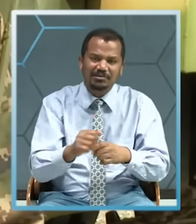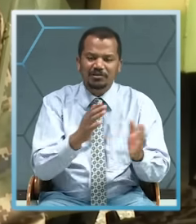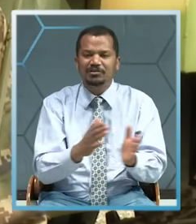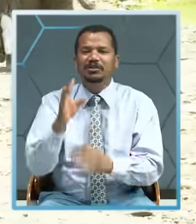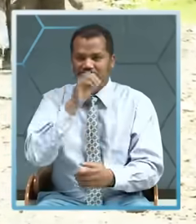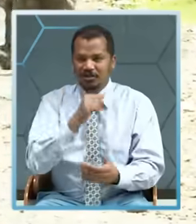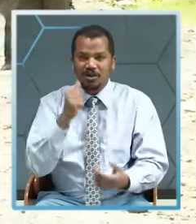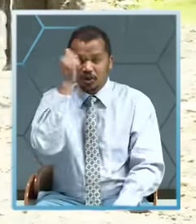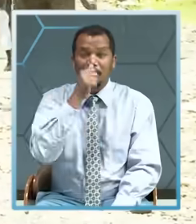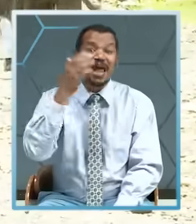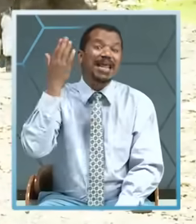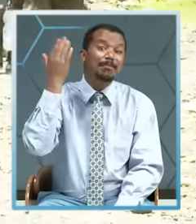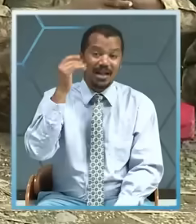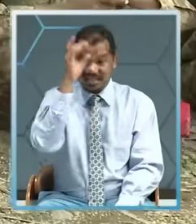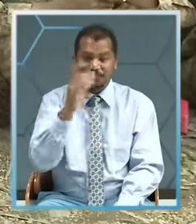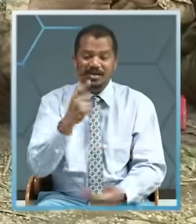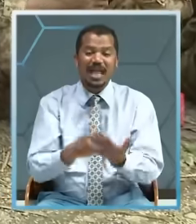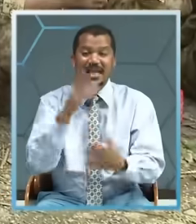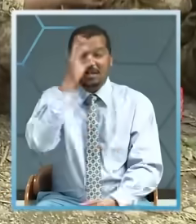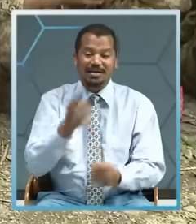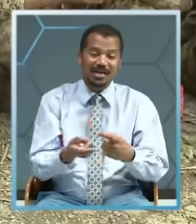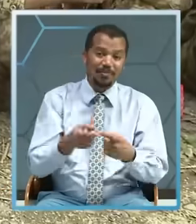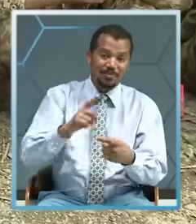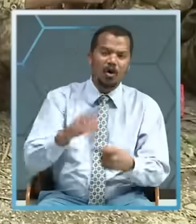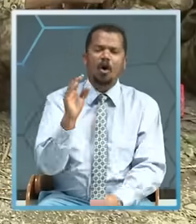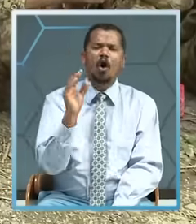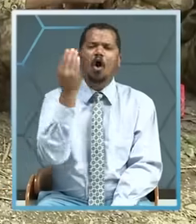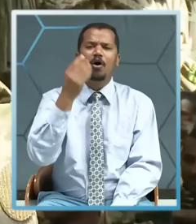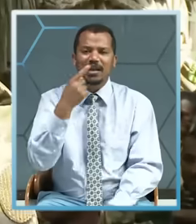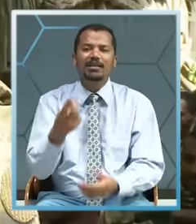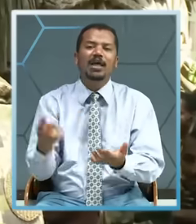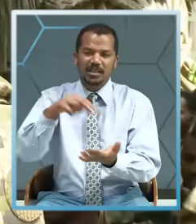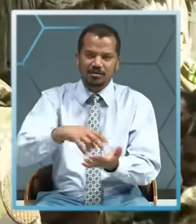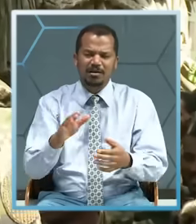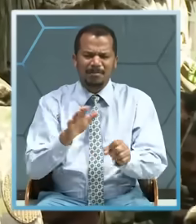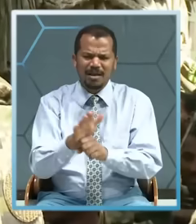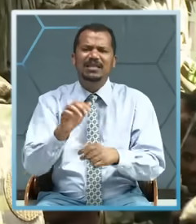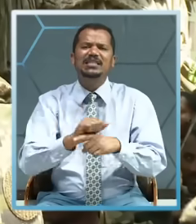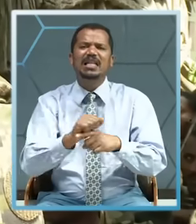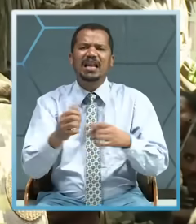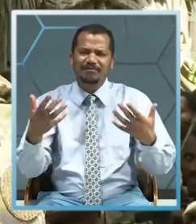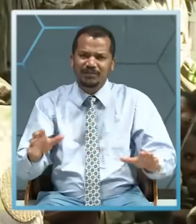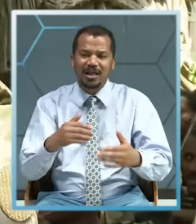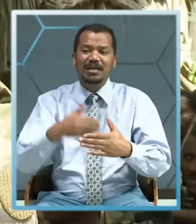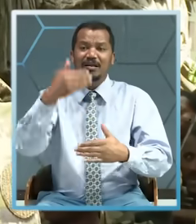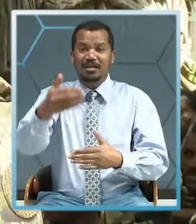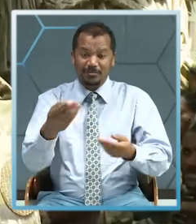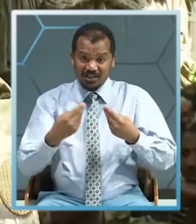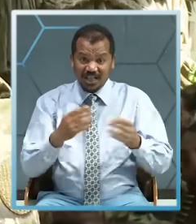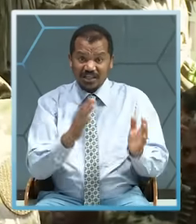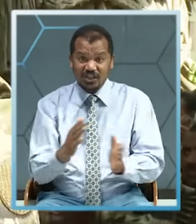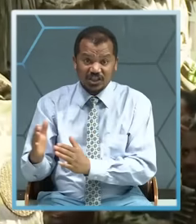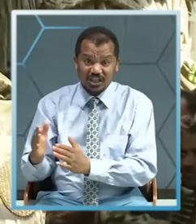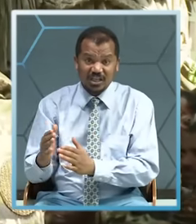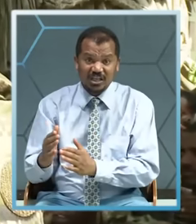አጠናቀን ዝግጅት ላይ ኢትዮጵያ የነበራትን ክብር ያን ክብር ለመመለስ ሆ ብለን ተነስተናል። በቂ ስልጠና ወስደናል። ቀጣይ የሚሰጠን